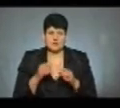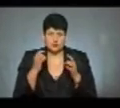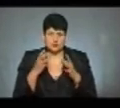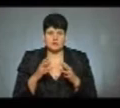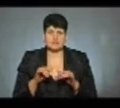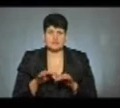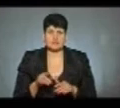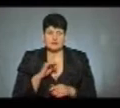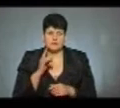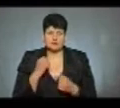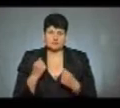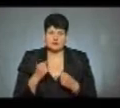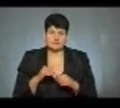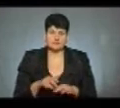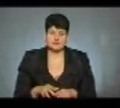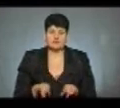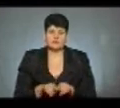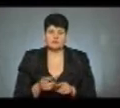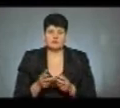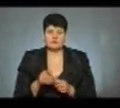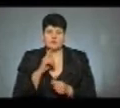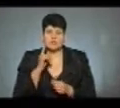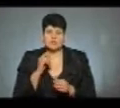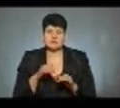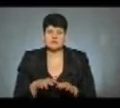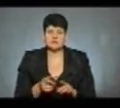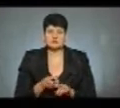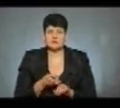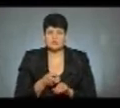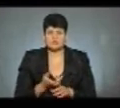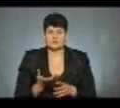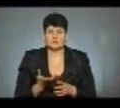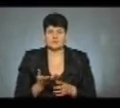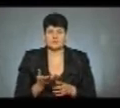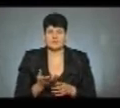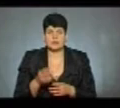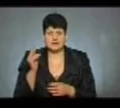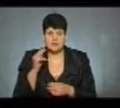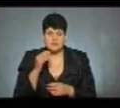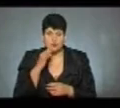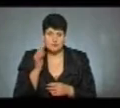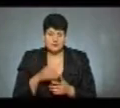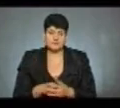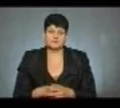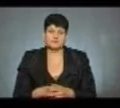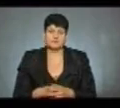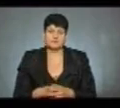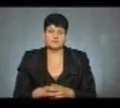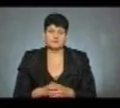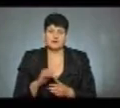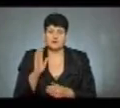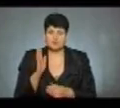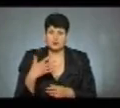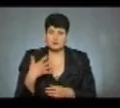для молоді, спортивних заходів, в тому числі молодіжних заходів, які стосуються певних набуття, певних навиків, компетентностей. Будуть